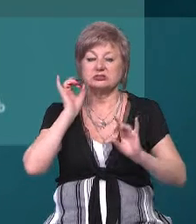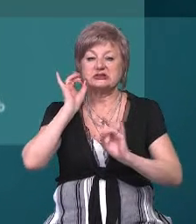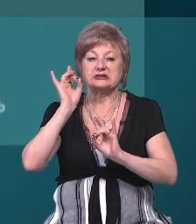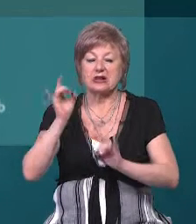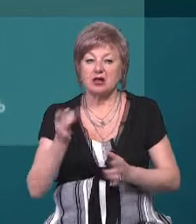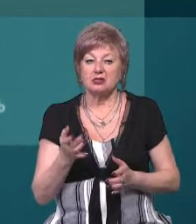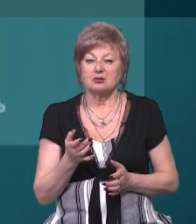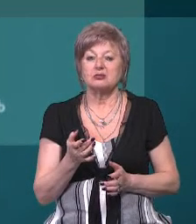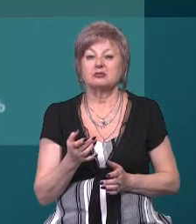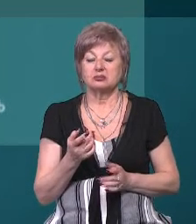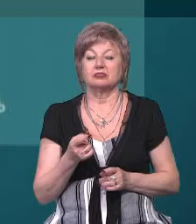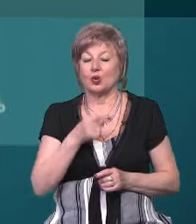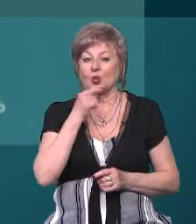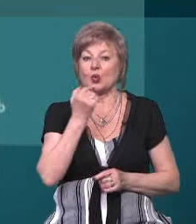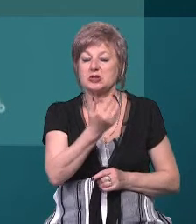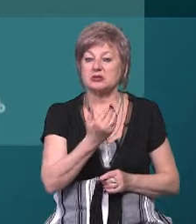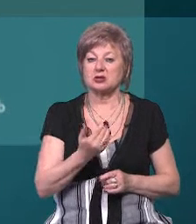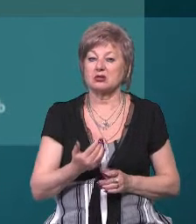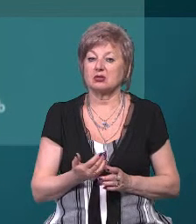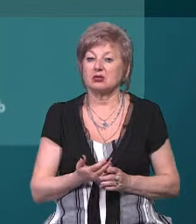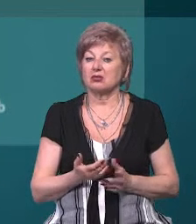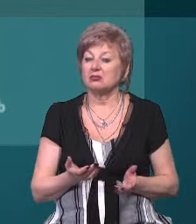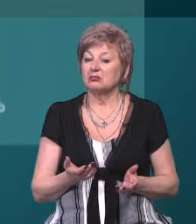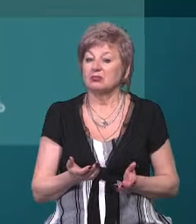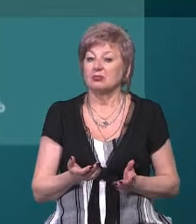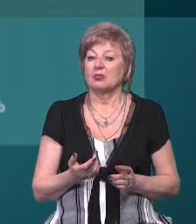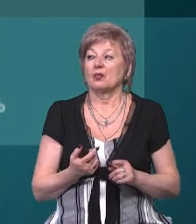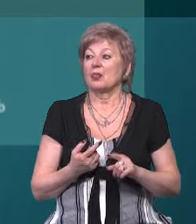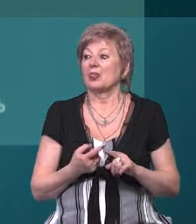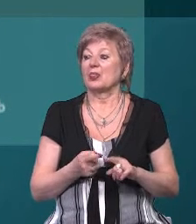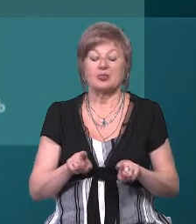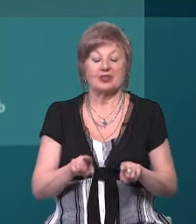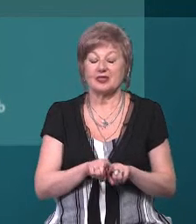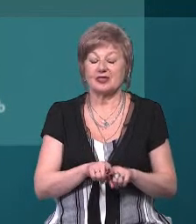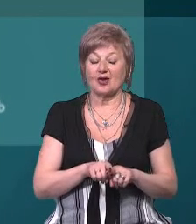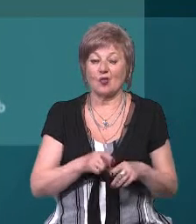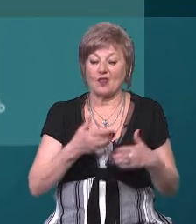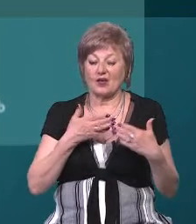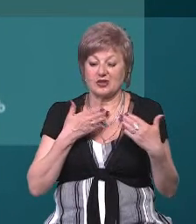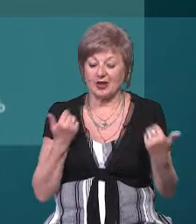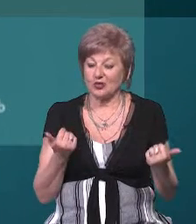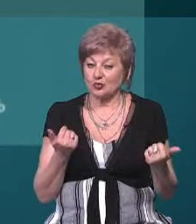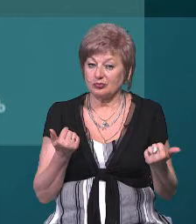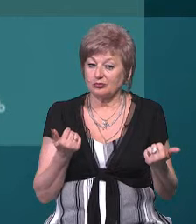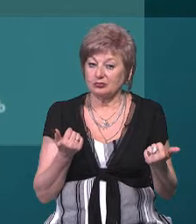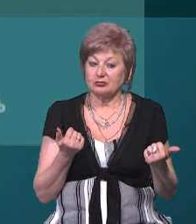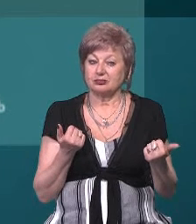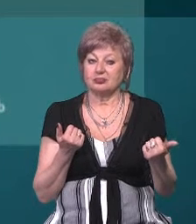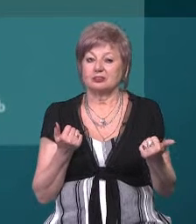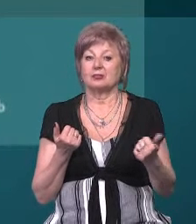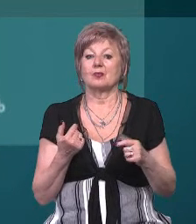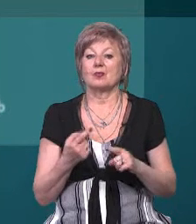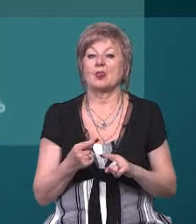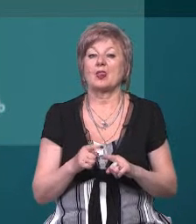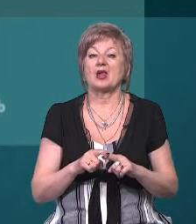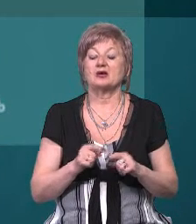на це відреагувати. Такої вимоги закону немає. Це законодавство, воно стосується самих